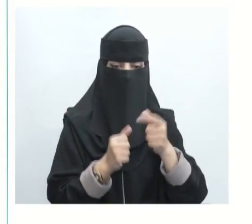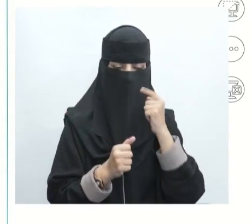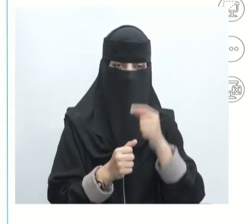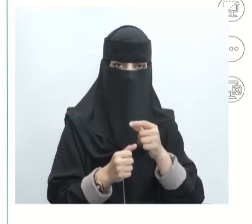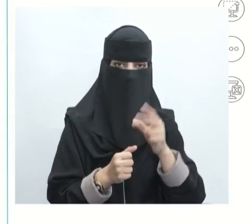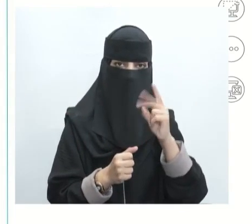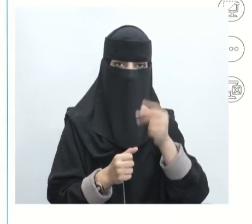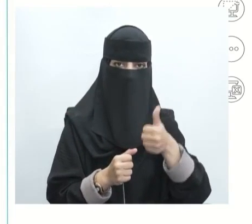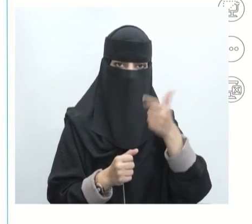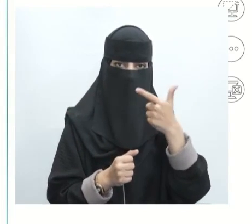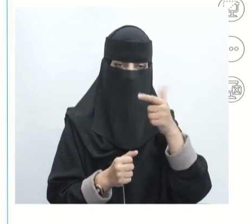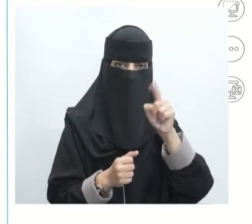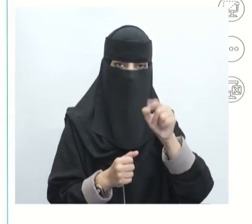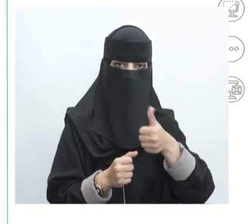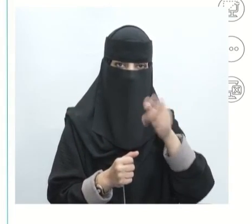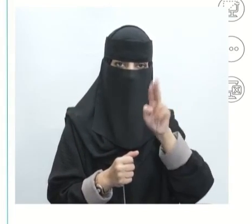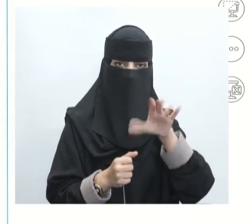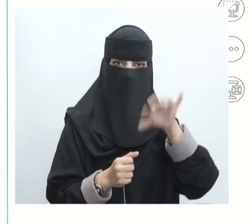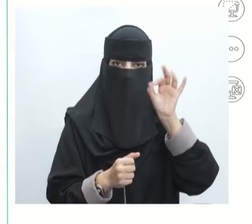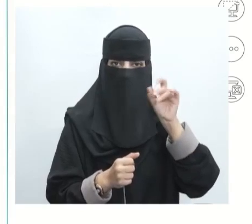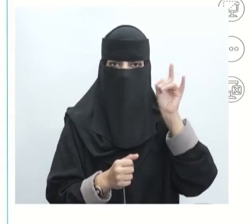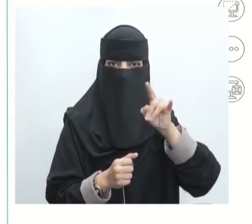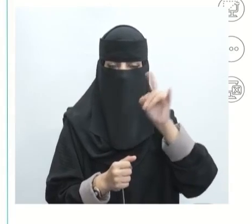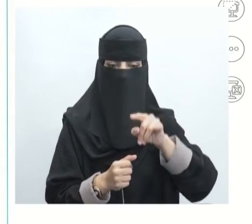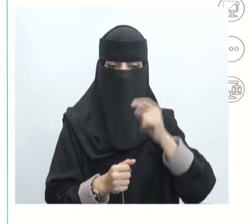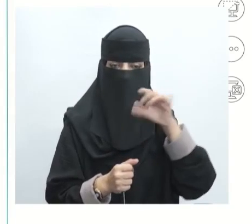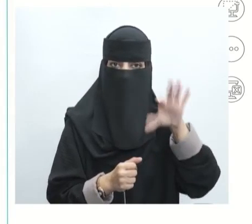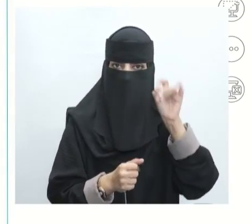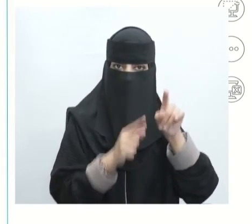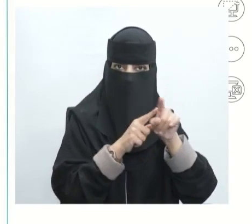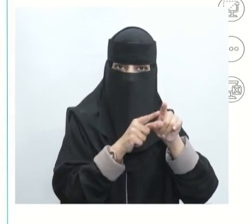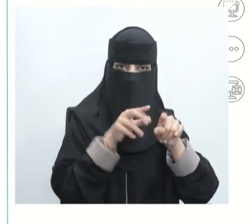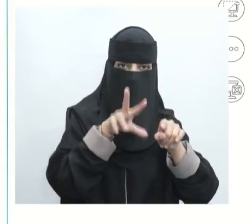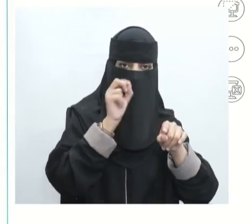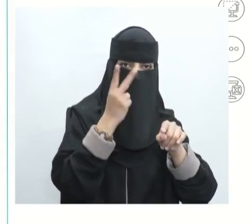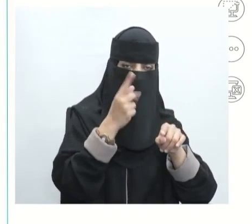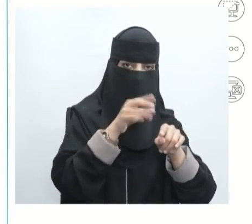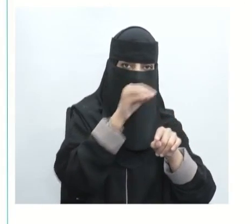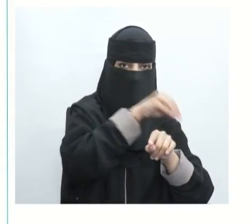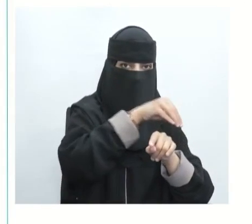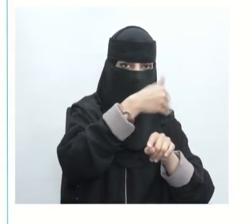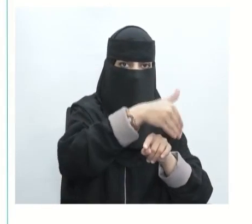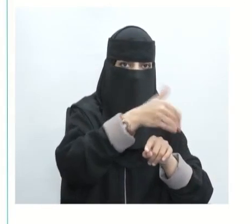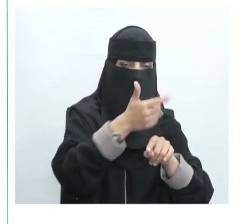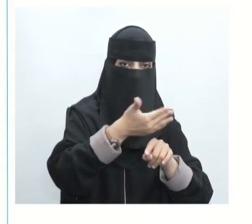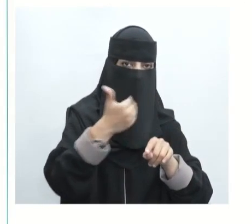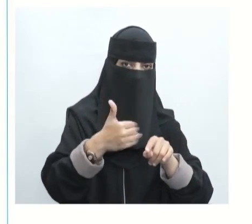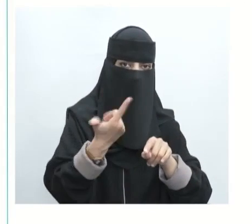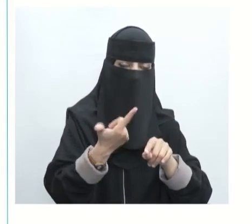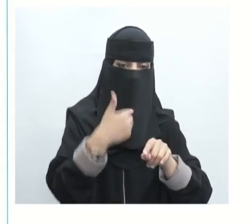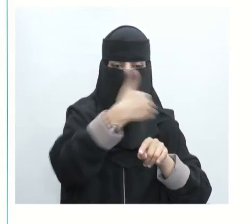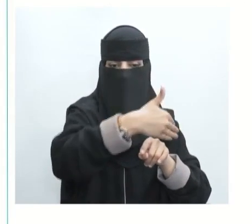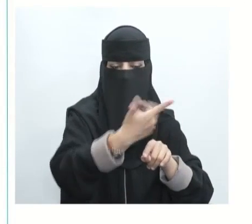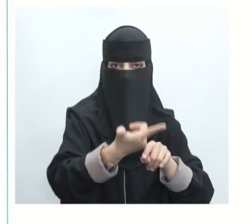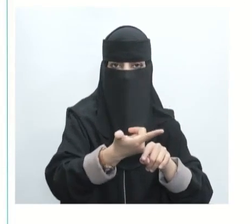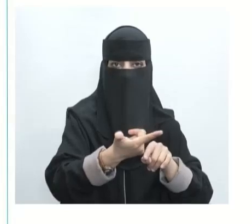وصلت هذه الطائرات إلا طائرتين. إذن أنا أخرجت طائرتين من حكم ما قبل إلا، فأقول